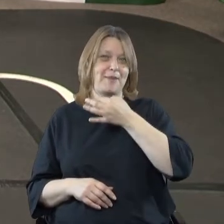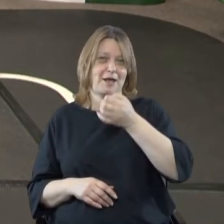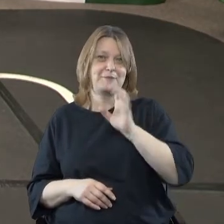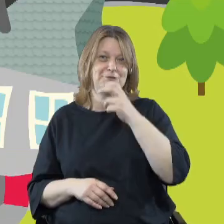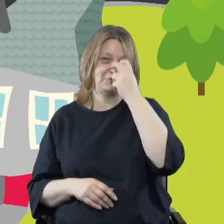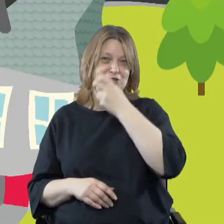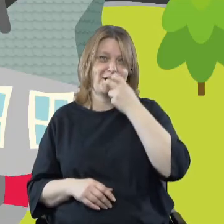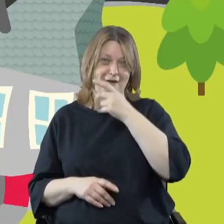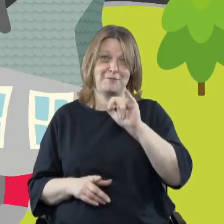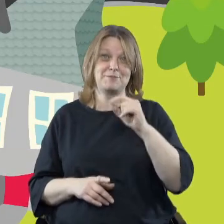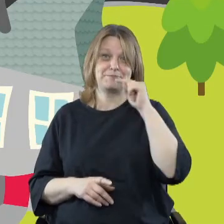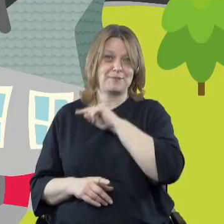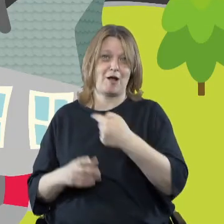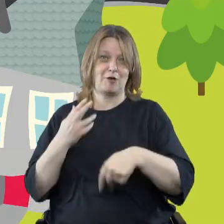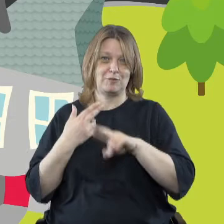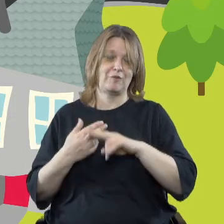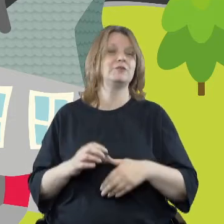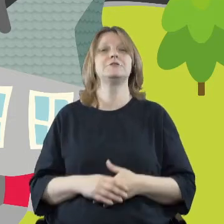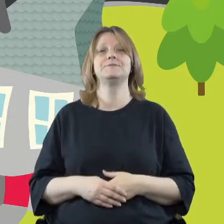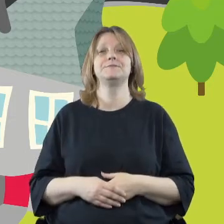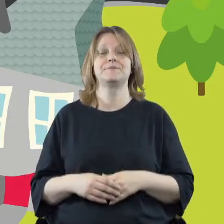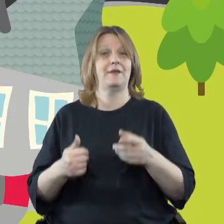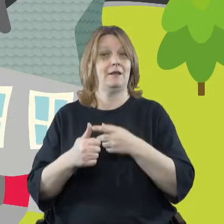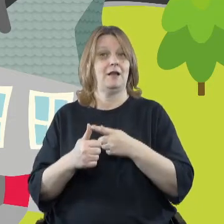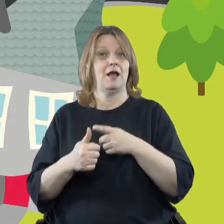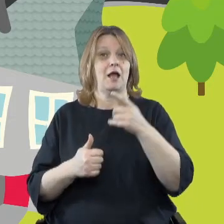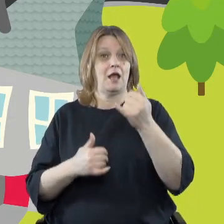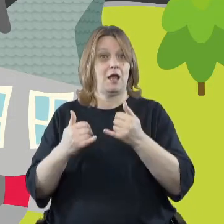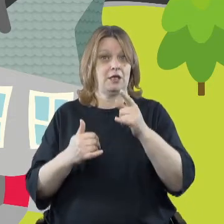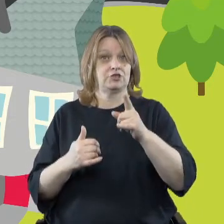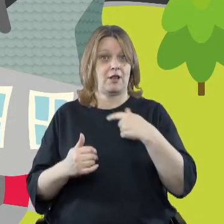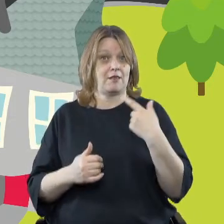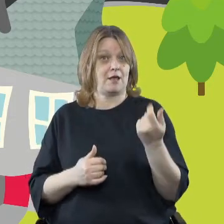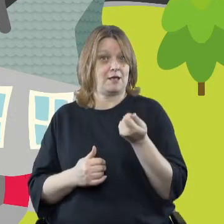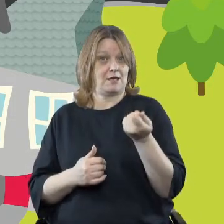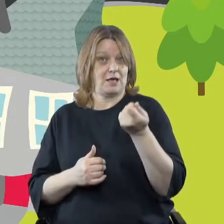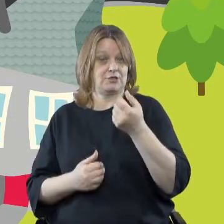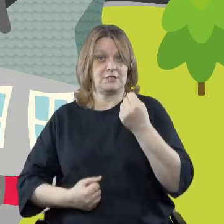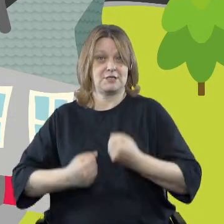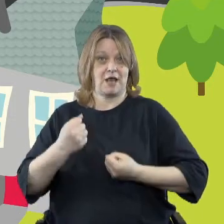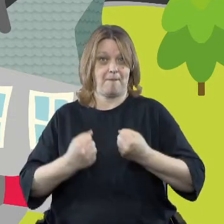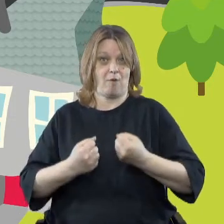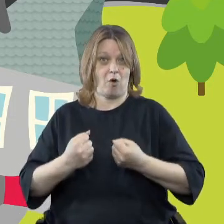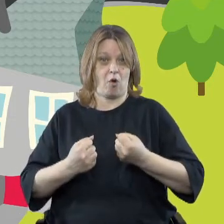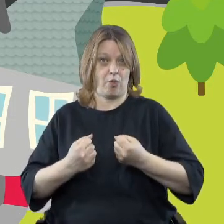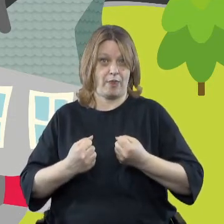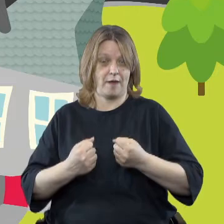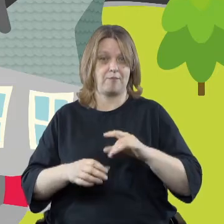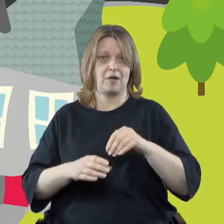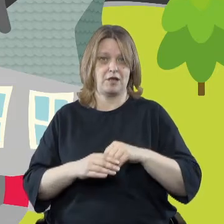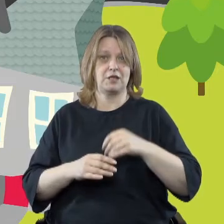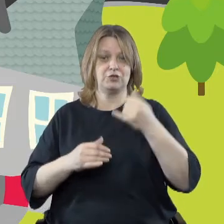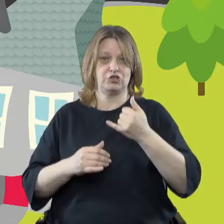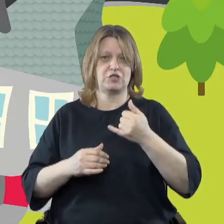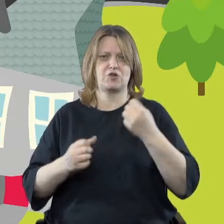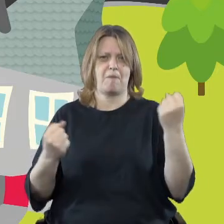znajdziecie na nie odpowiedź. Zagadka numer jeden. Gdy jedziecie samochodem, dba o dziecka, bezpieczeństwo i wygodę. Siedzi w nim mocno